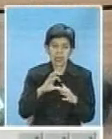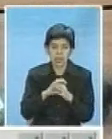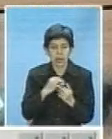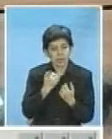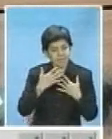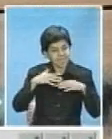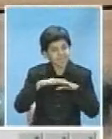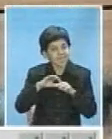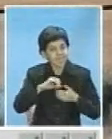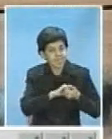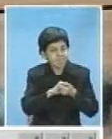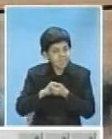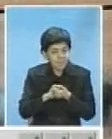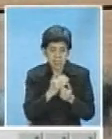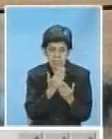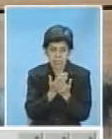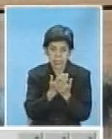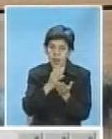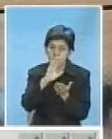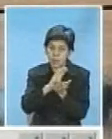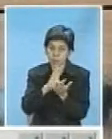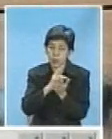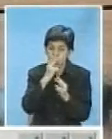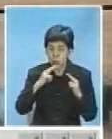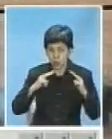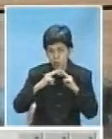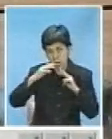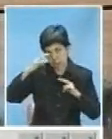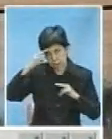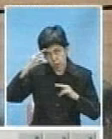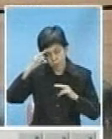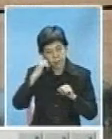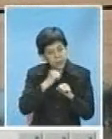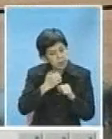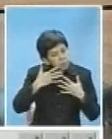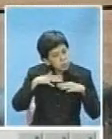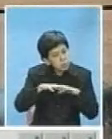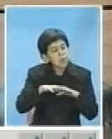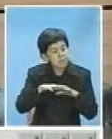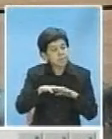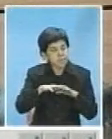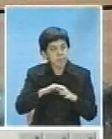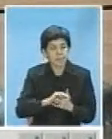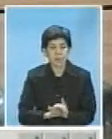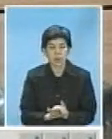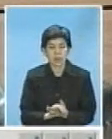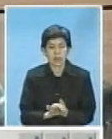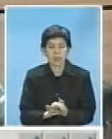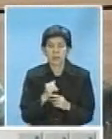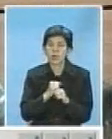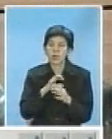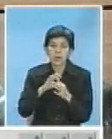มานฉันท์งบประมาณทั้งหลายเนี่ยจะอยู่ที่กระทรวงกลาโหมที่ทำเรื่องสมานฉันท์เนี่ยนะคะก็คืออยู่สำนัก